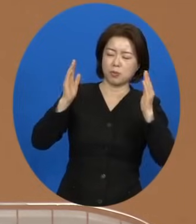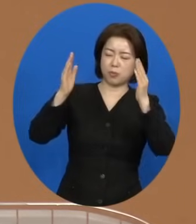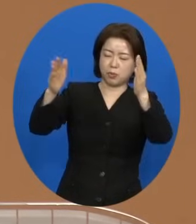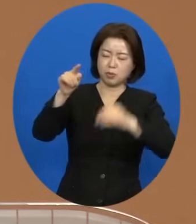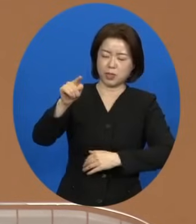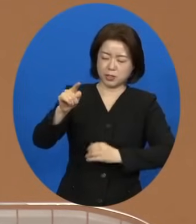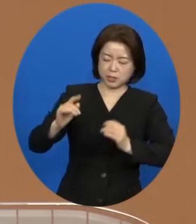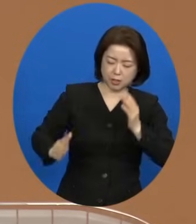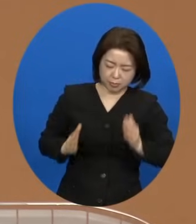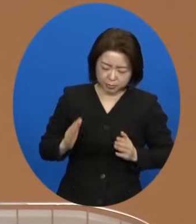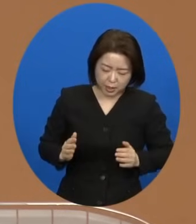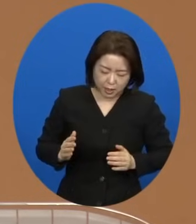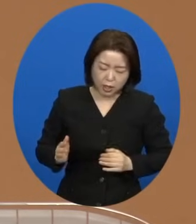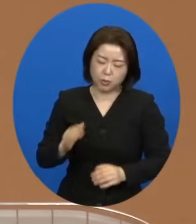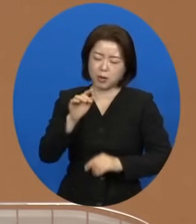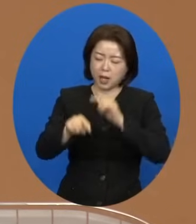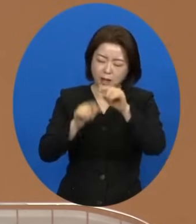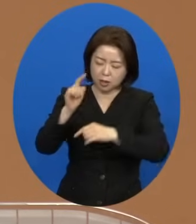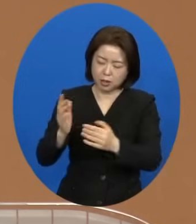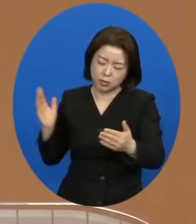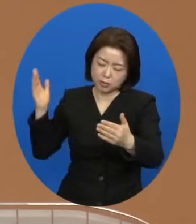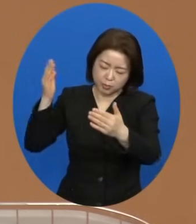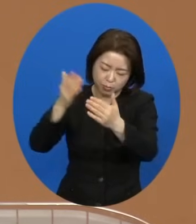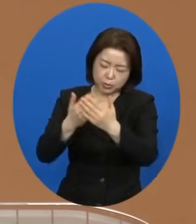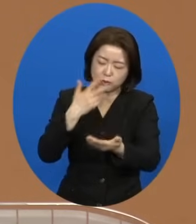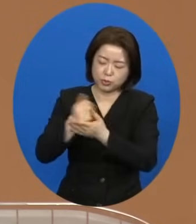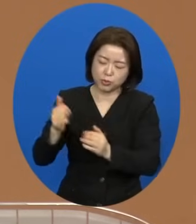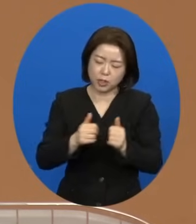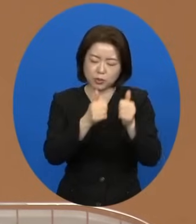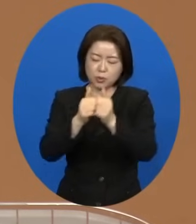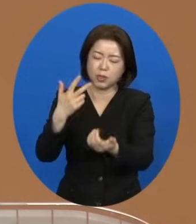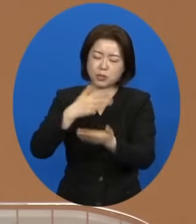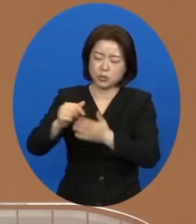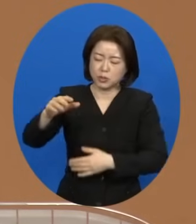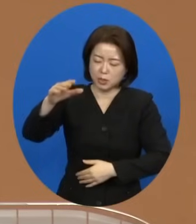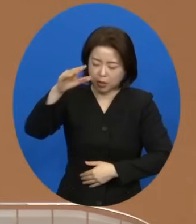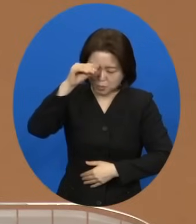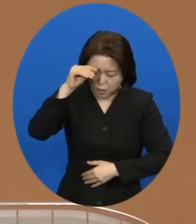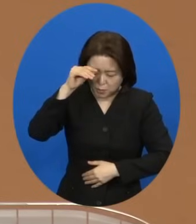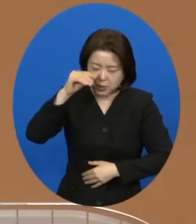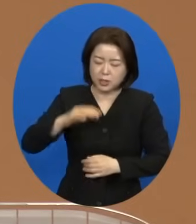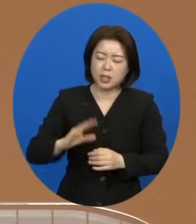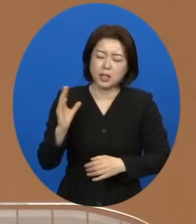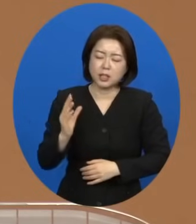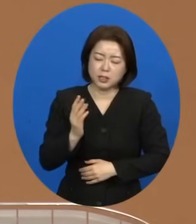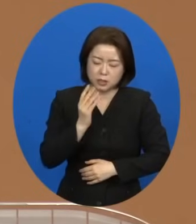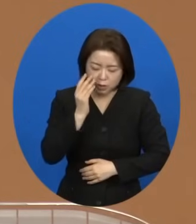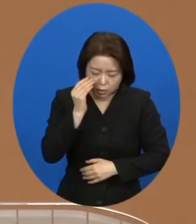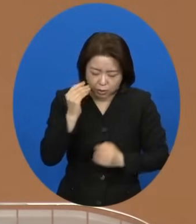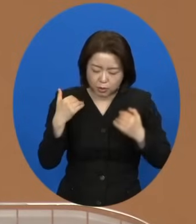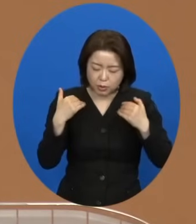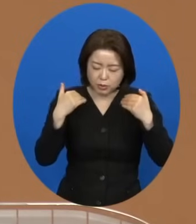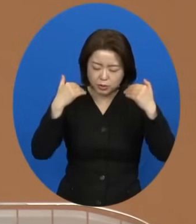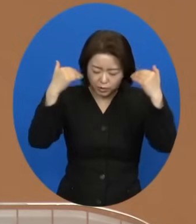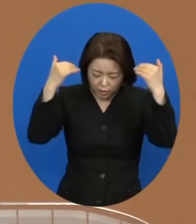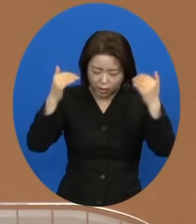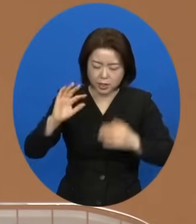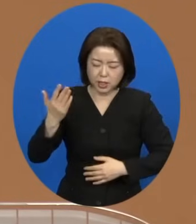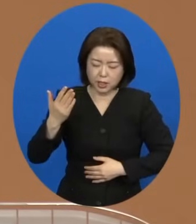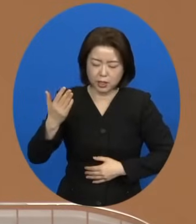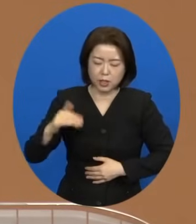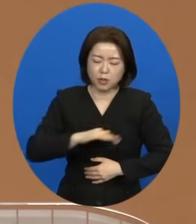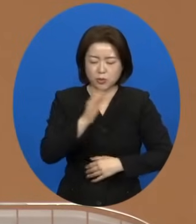한걸음 더욱더 매일매일 주님과 동행하며 주님의 모습을 닮아가는 성숙한 그리스도인으로 자라갈 수 있도록 우리를